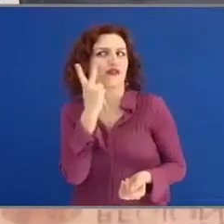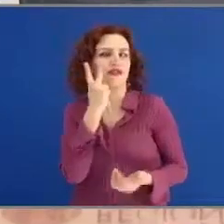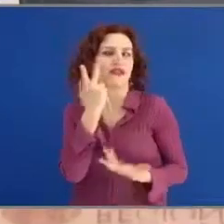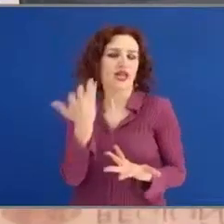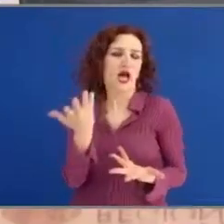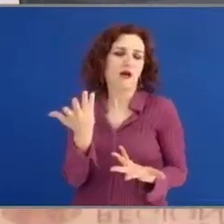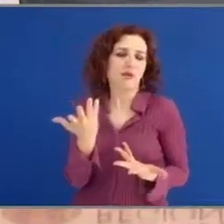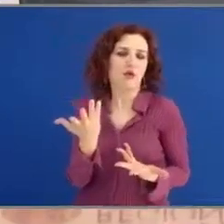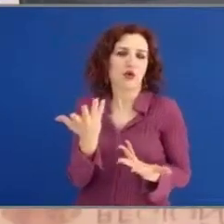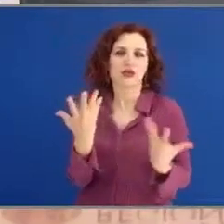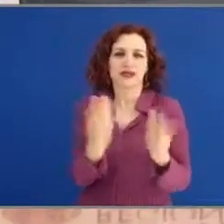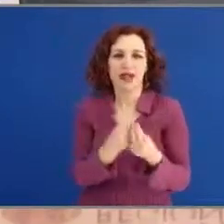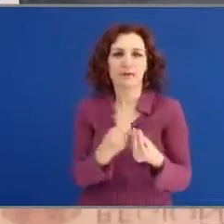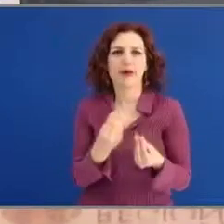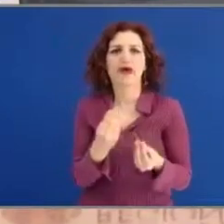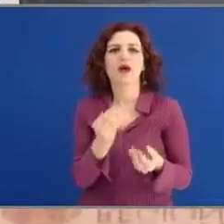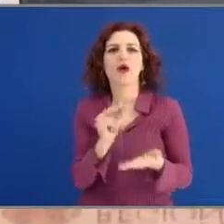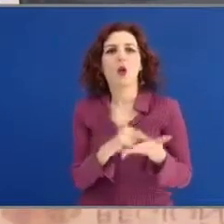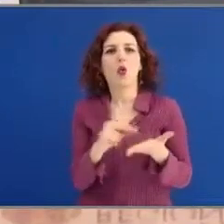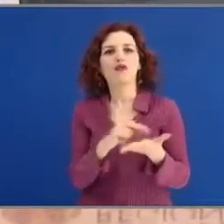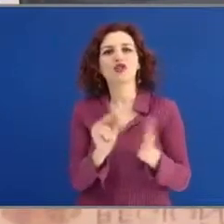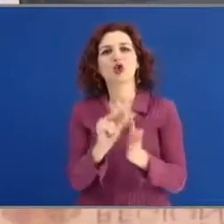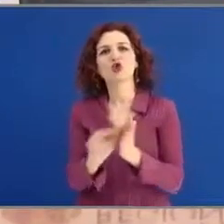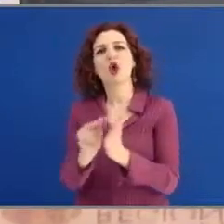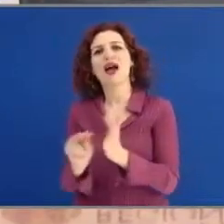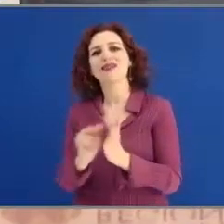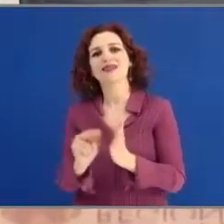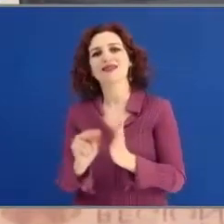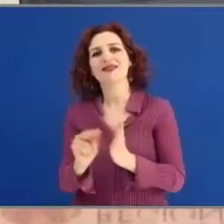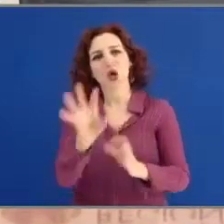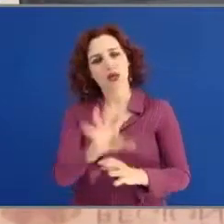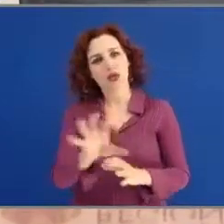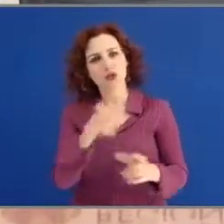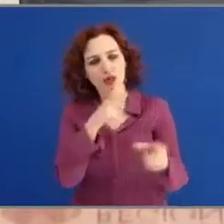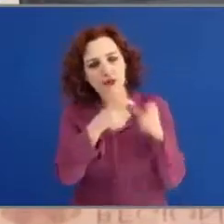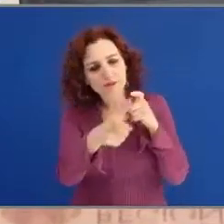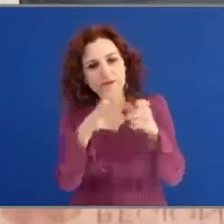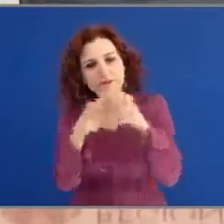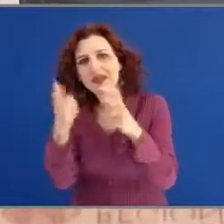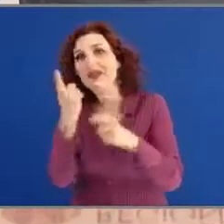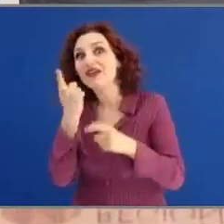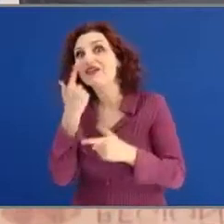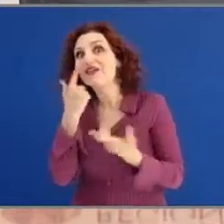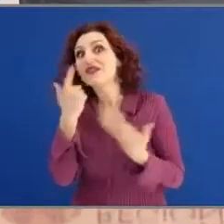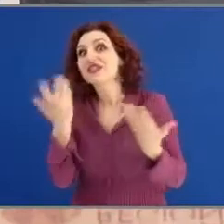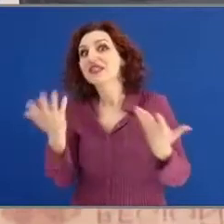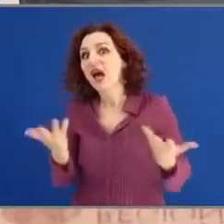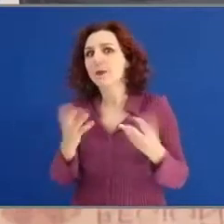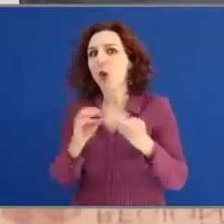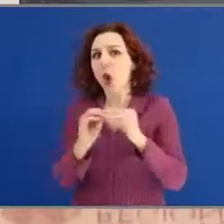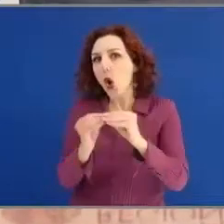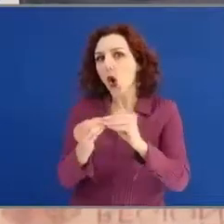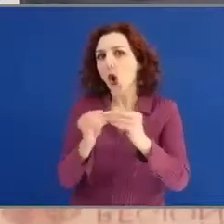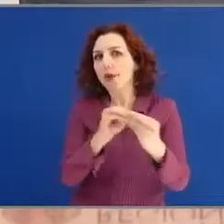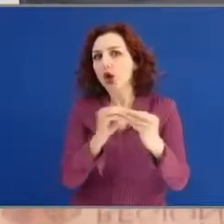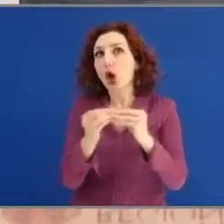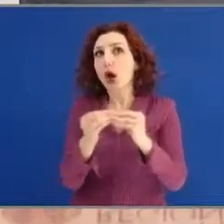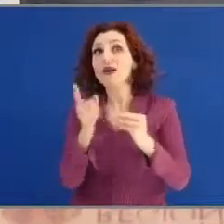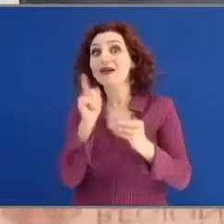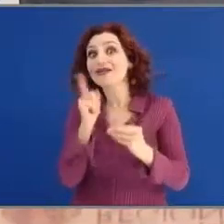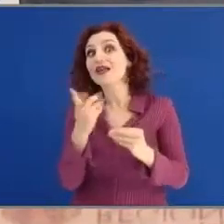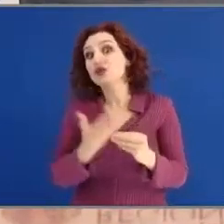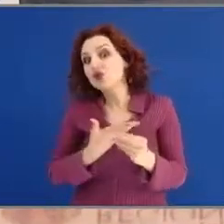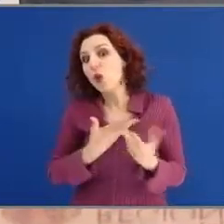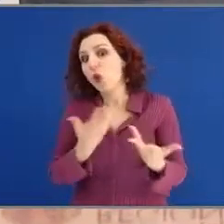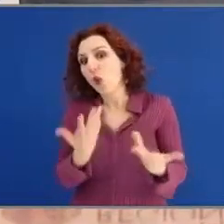assieme all'ufficio scolastico regionale e discuteremo con loro se sussistono presupposti, e qualora ci